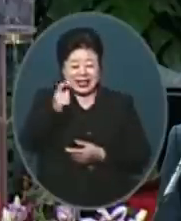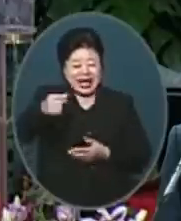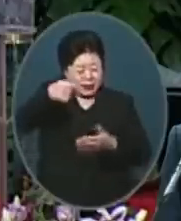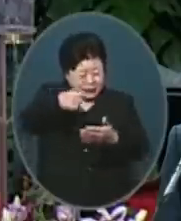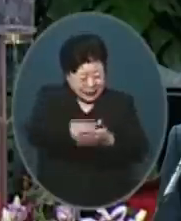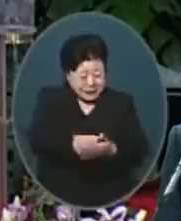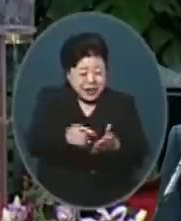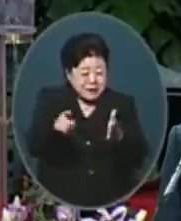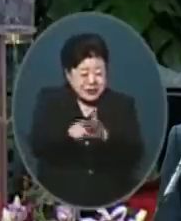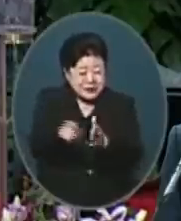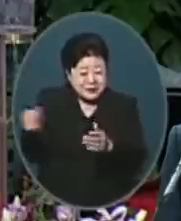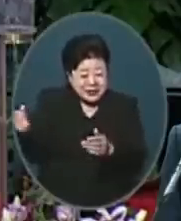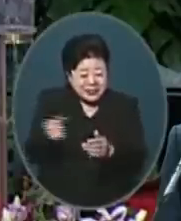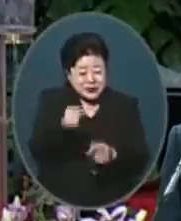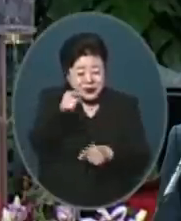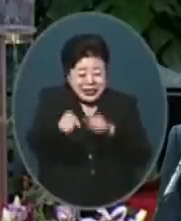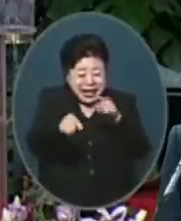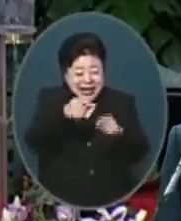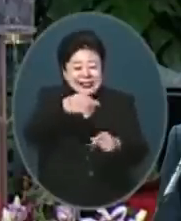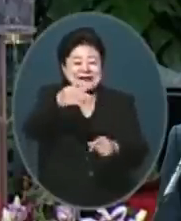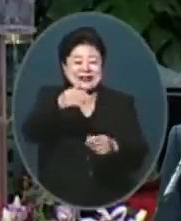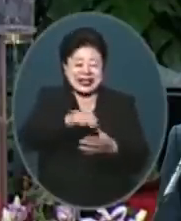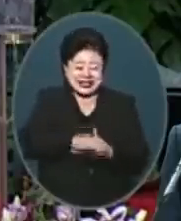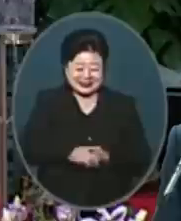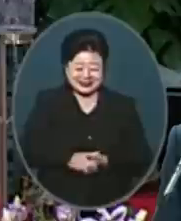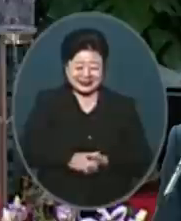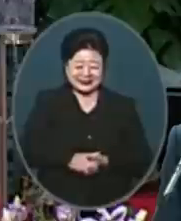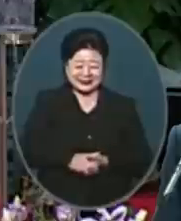강하고 담대한 믿음으로 나아가야 되겠습니다.